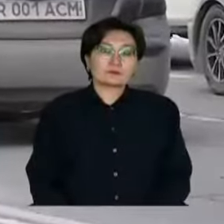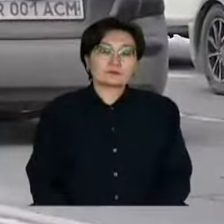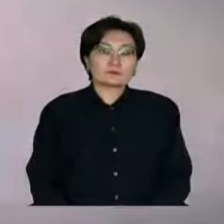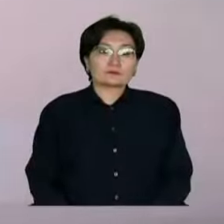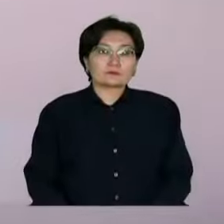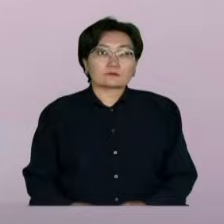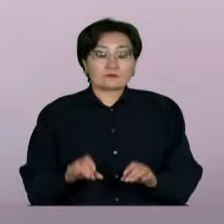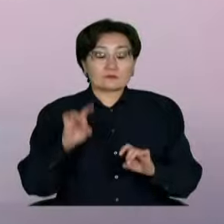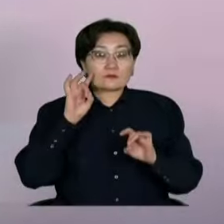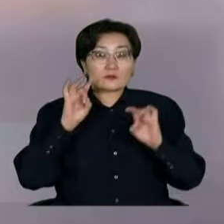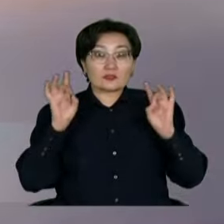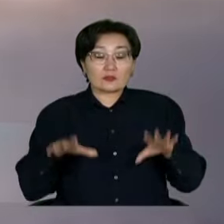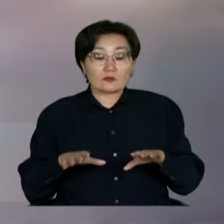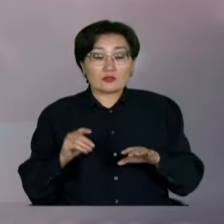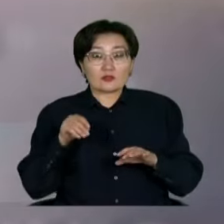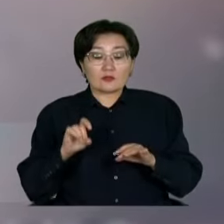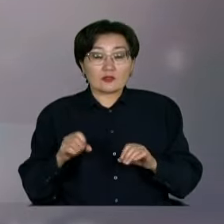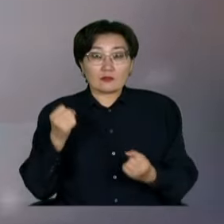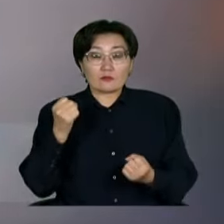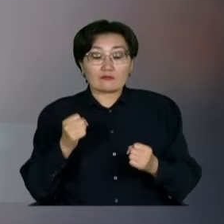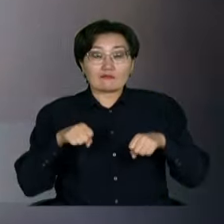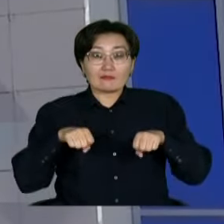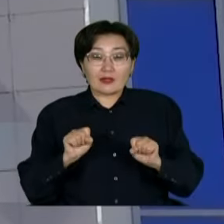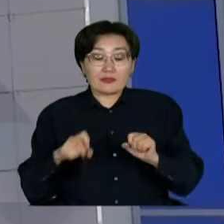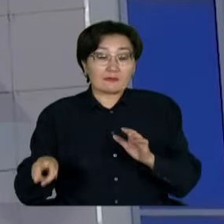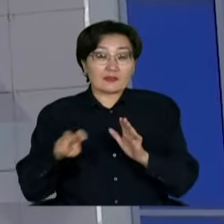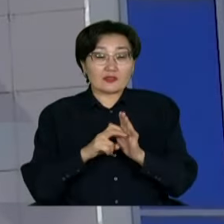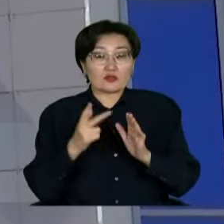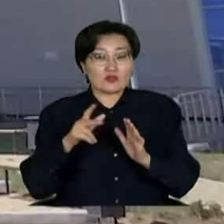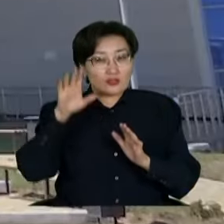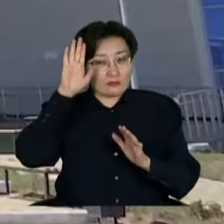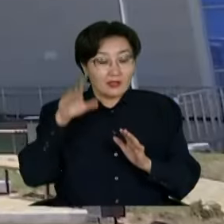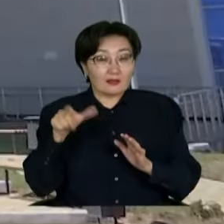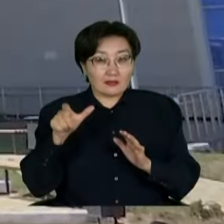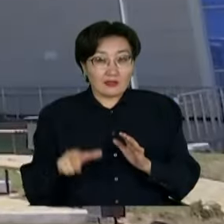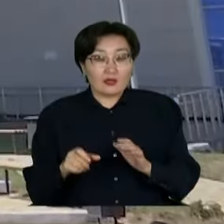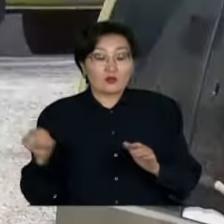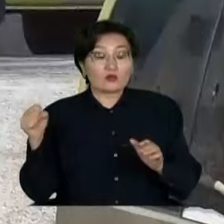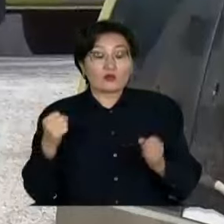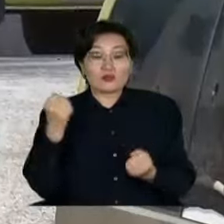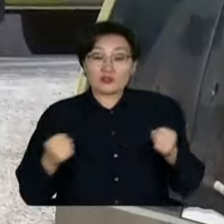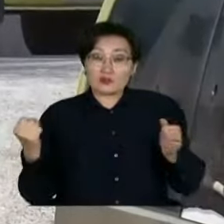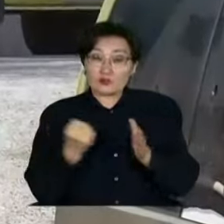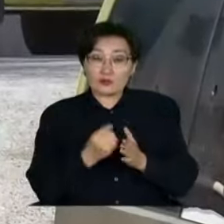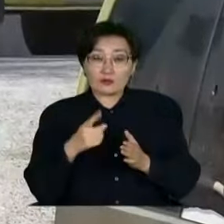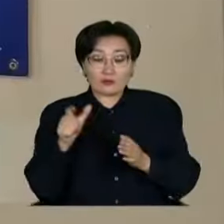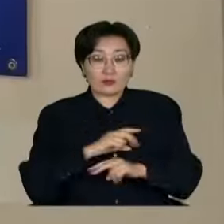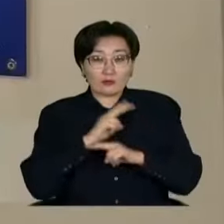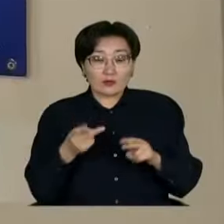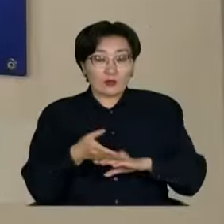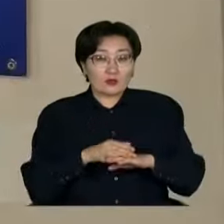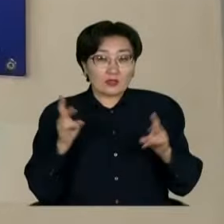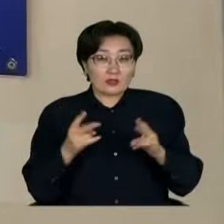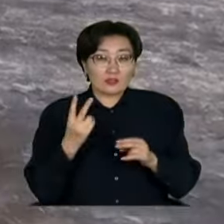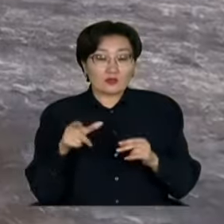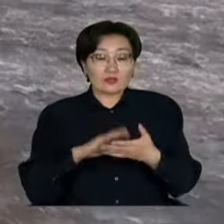Қаспен көздің арасында Жаңаөзенде мопедке мінгескен үш бала көлікке соғылып біреуі мерт болды. Ал ауыр жарақат алған екеуінің халі қалай?